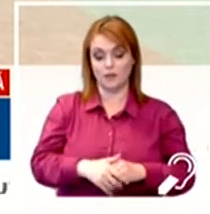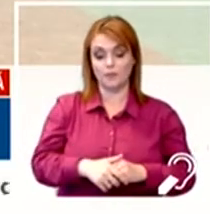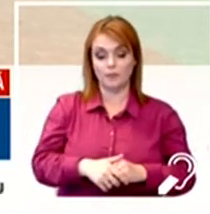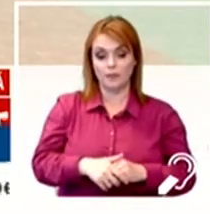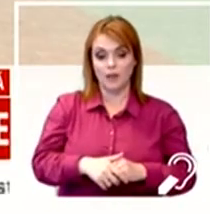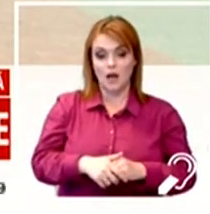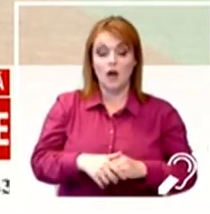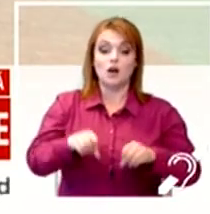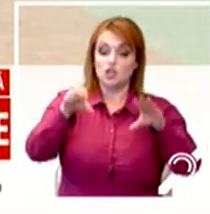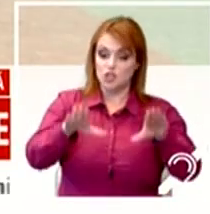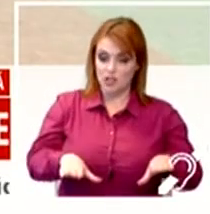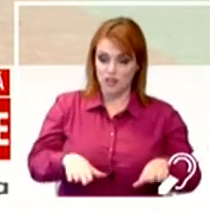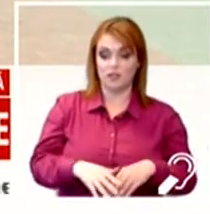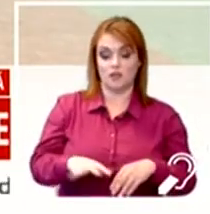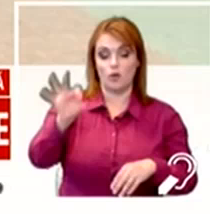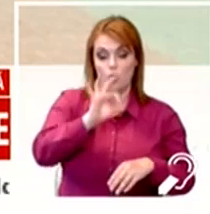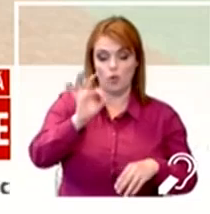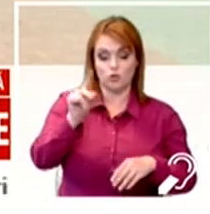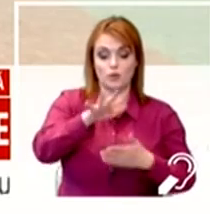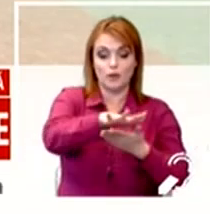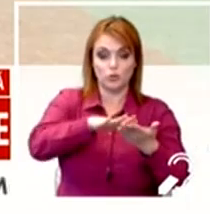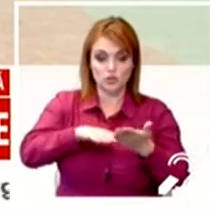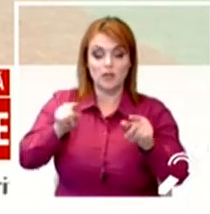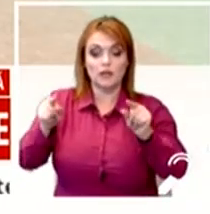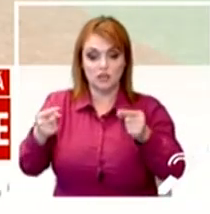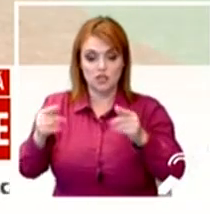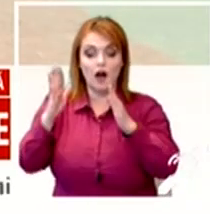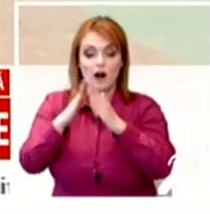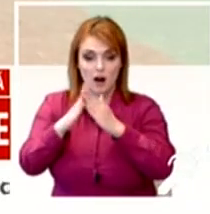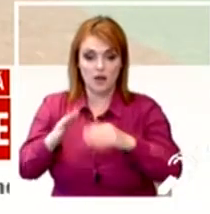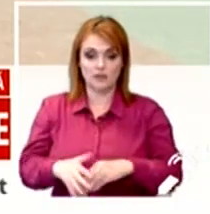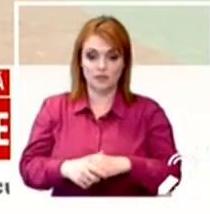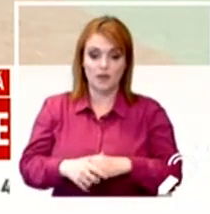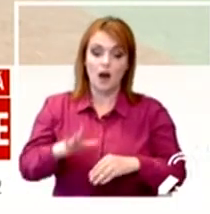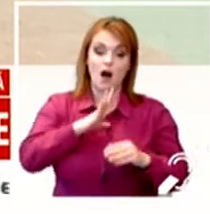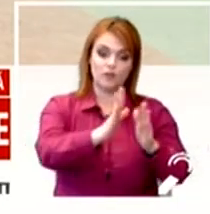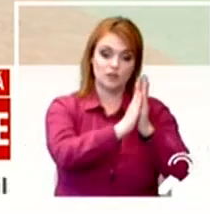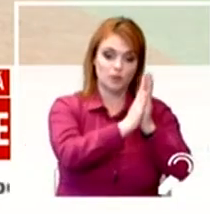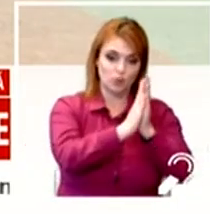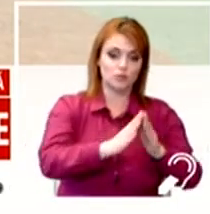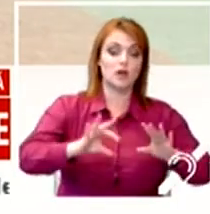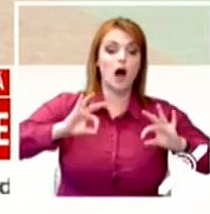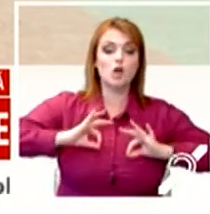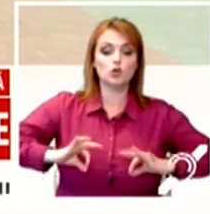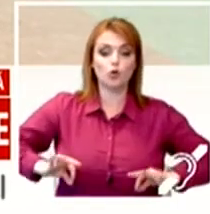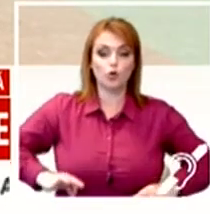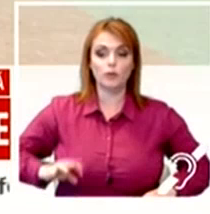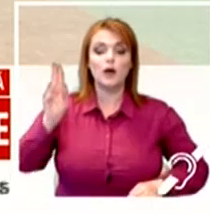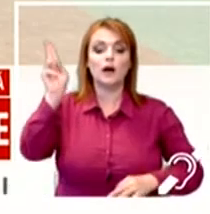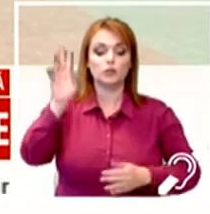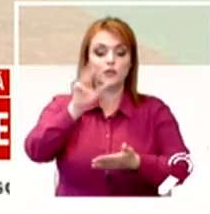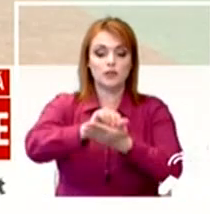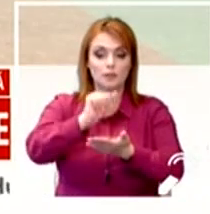Ciocana. Măsura preventivă de prelungire a arestului la domiciliu a fost solicitată de procurorul anticorupție, care susține